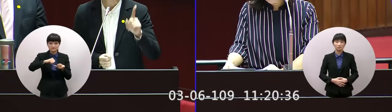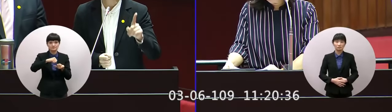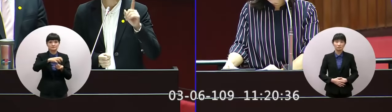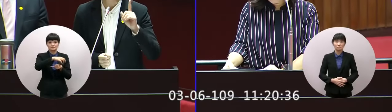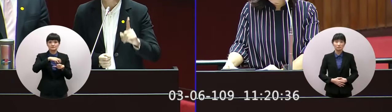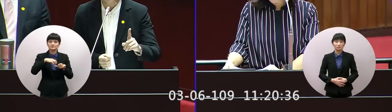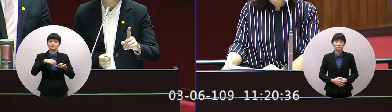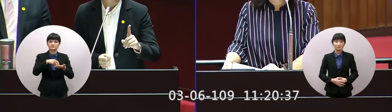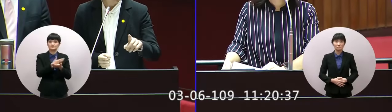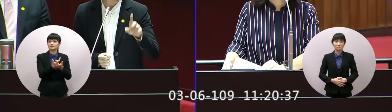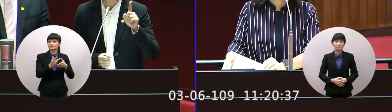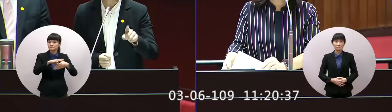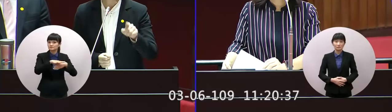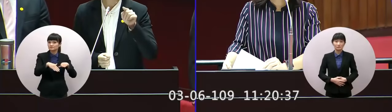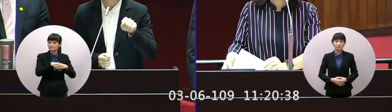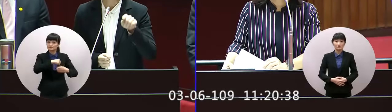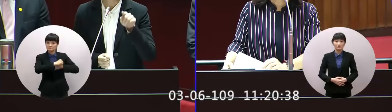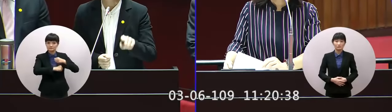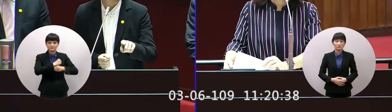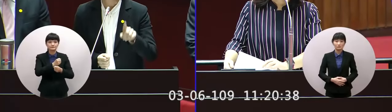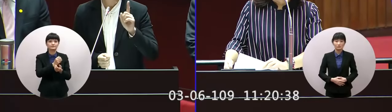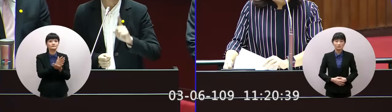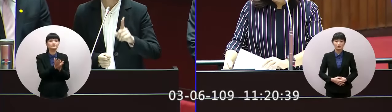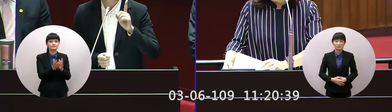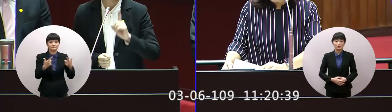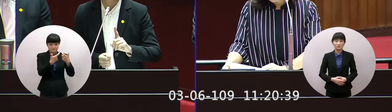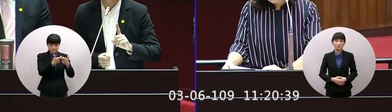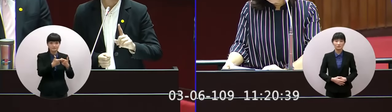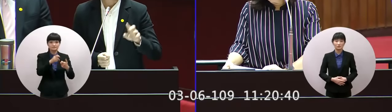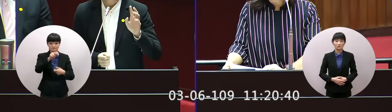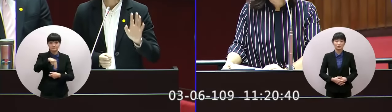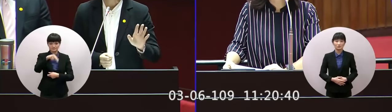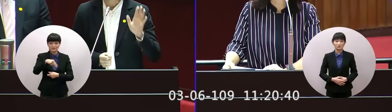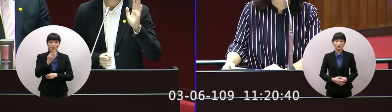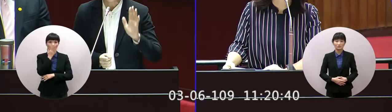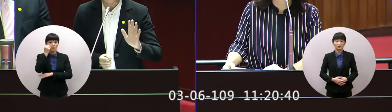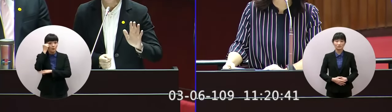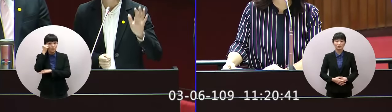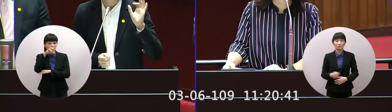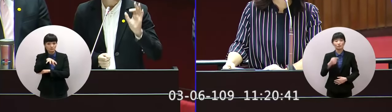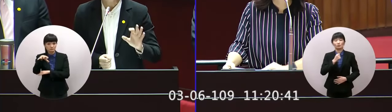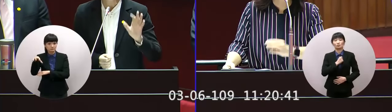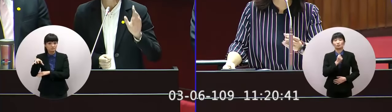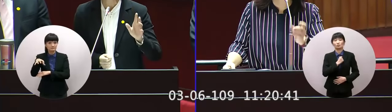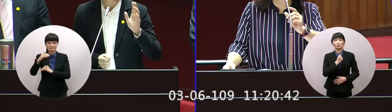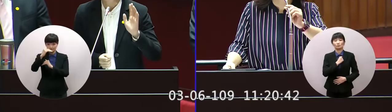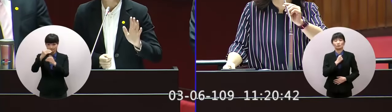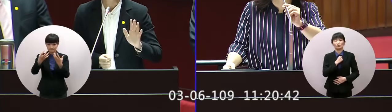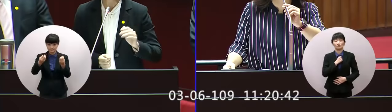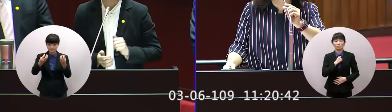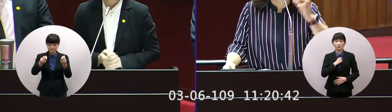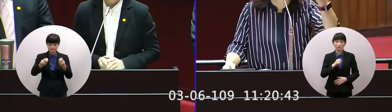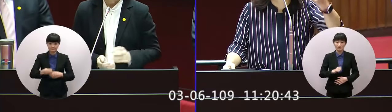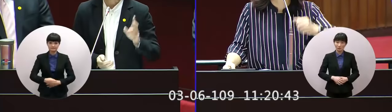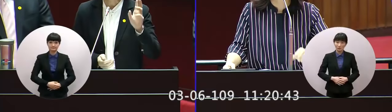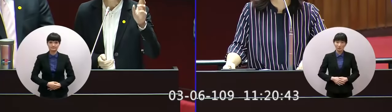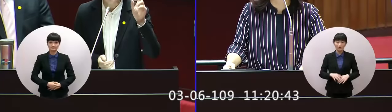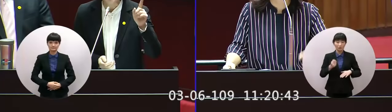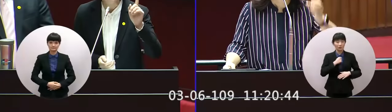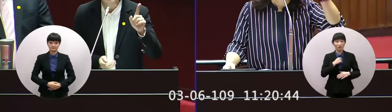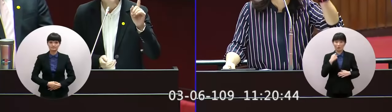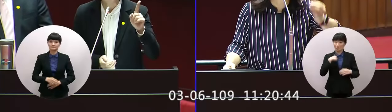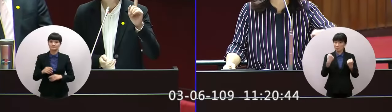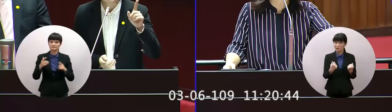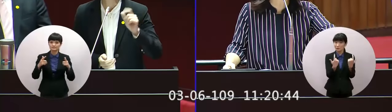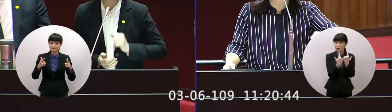个产业适用，它不限旅宿地，全国适用。文化部会确保三亿的额度。 但问题是，我就一定我在台